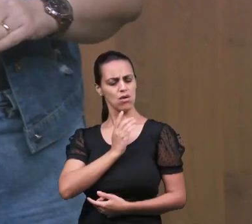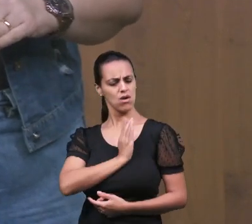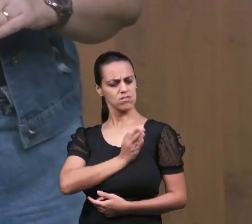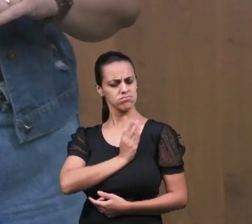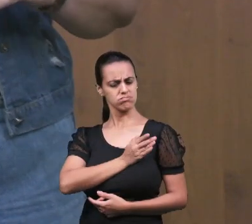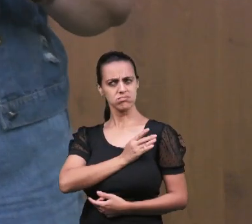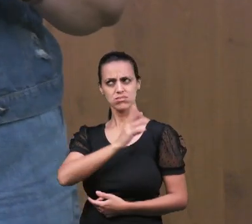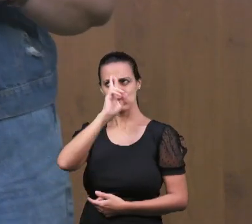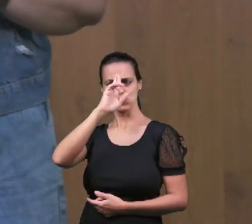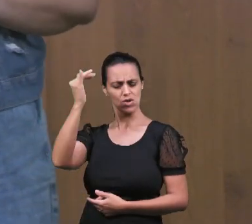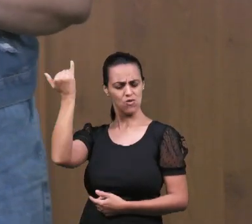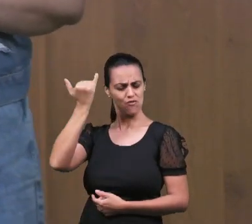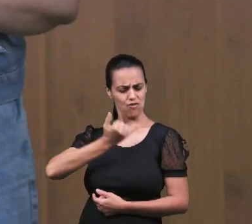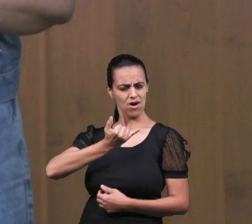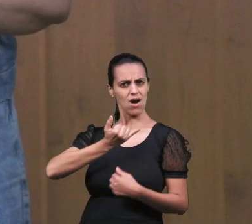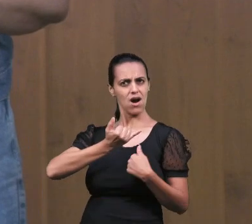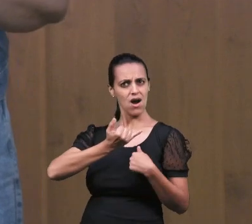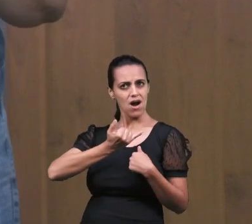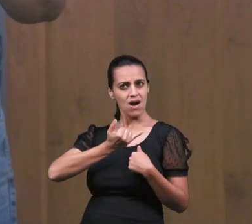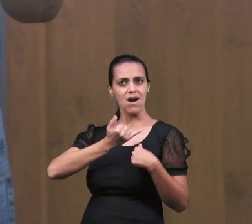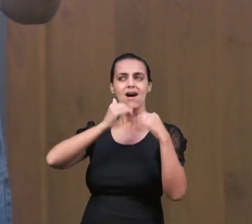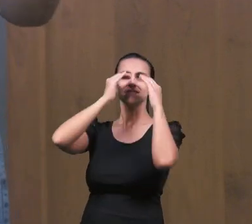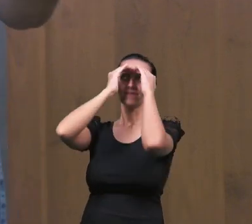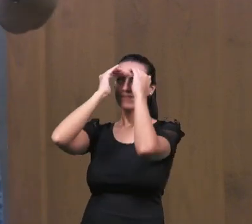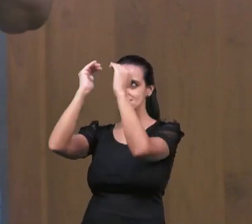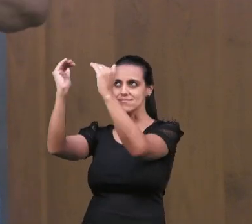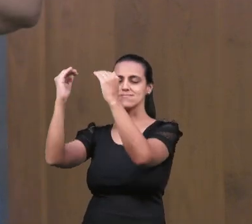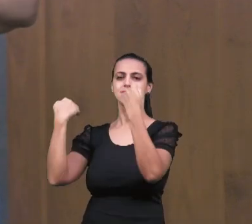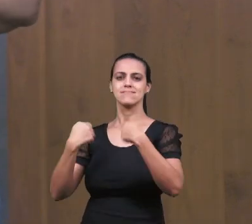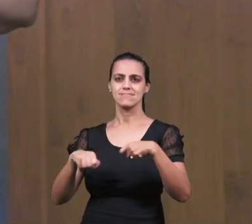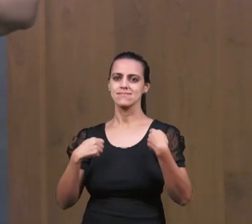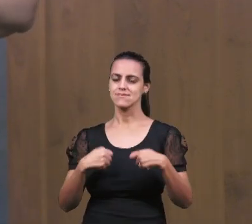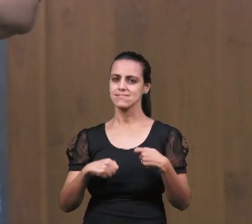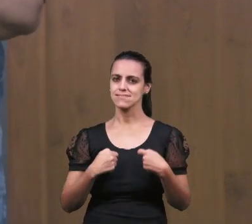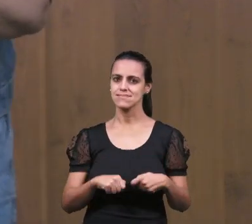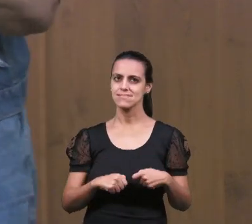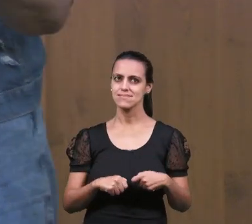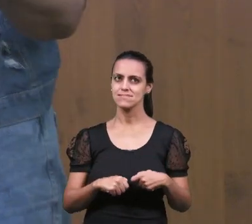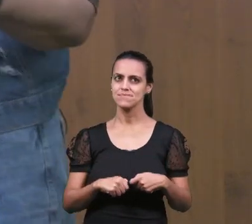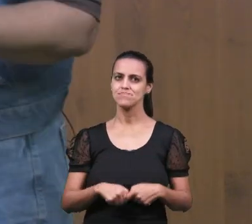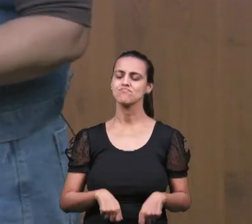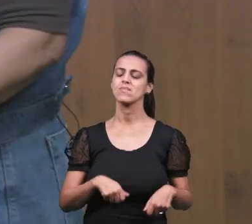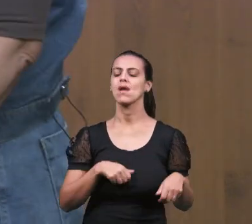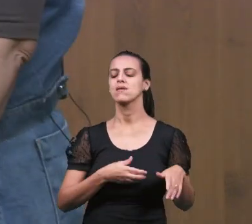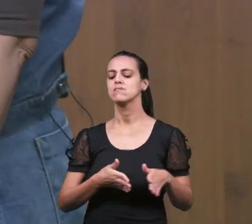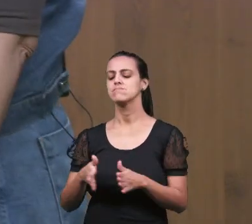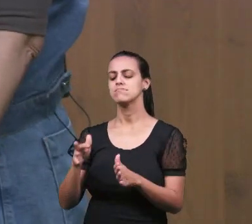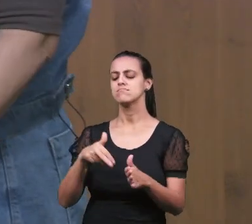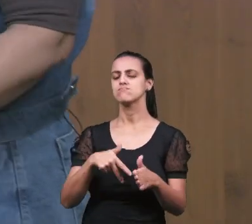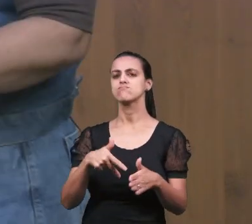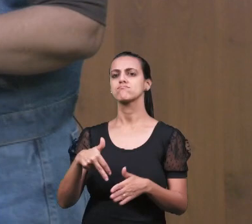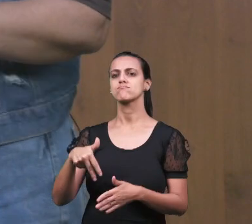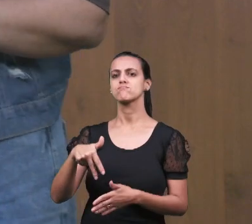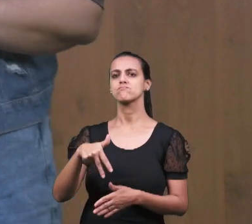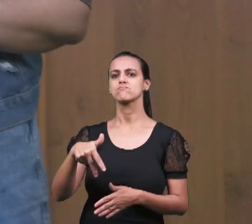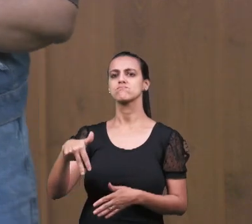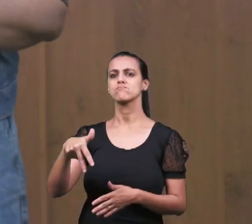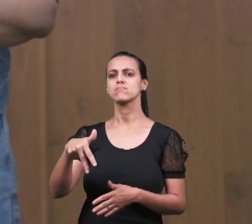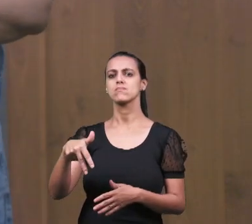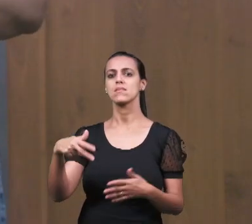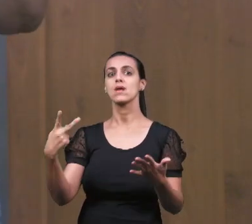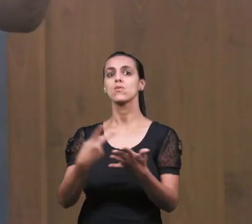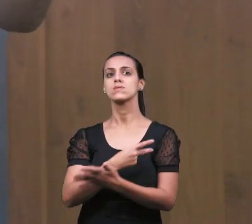a dit que cela était désert. Philippe a obéi, s'est levé et est allé. Notre cœur doit être comme ça. Quand Dieu nous parle,